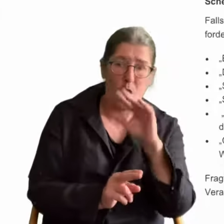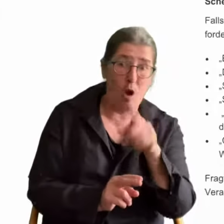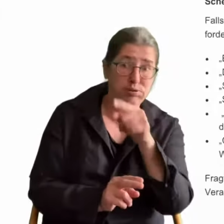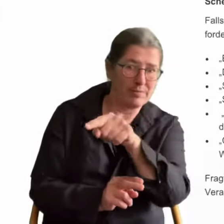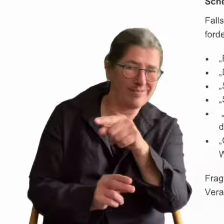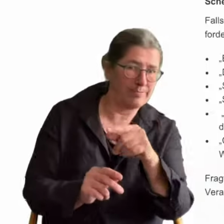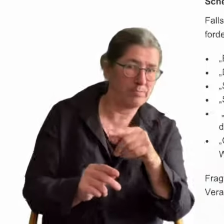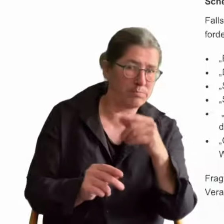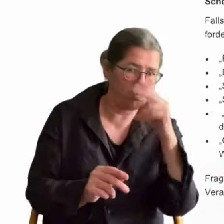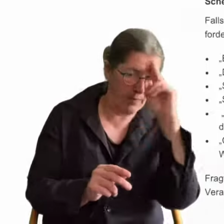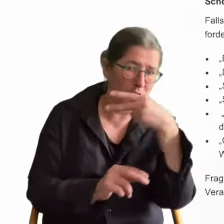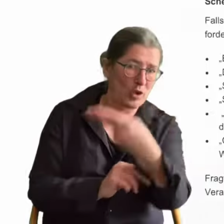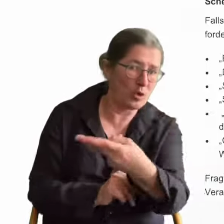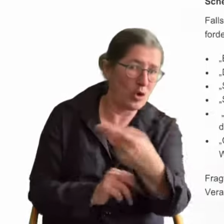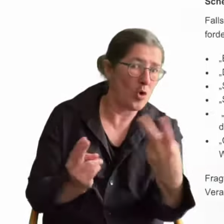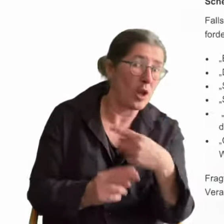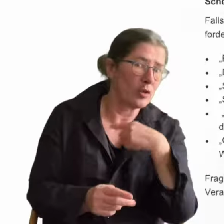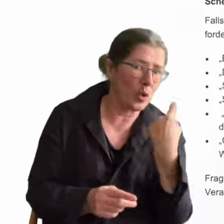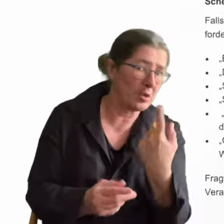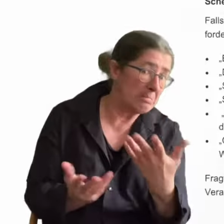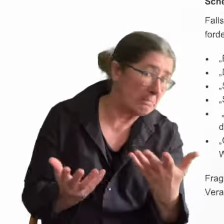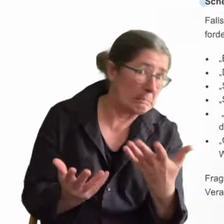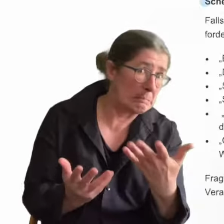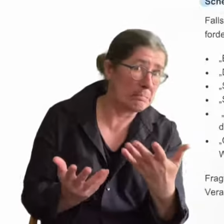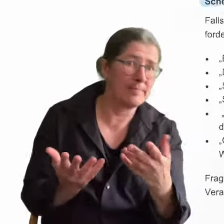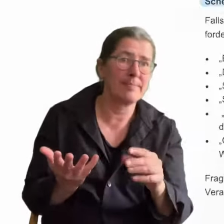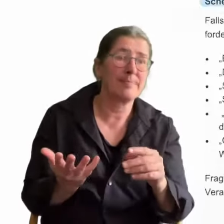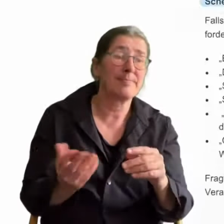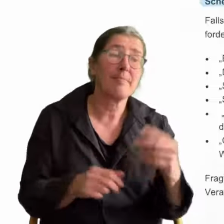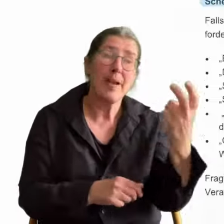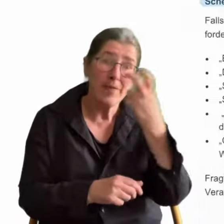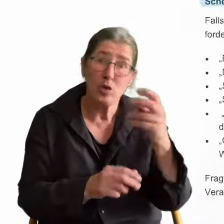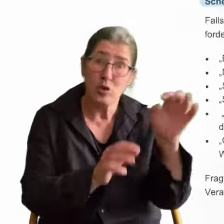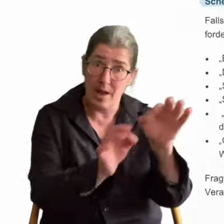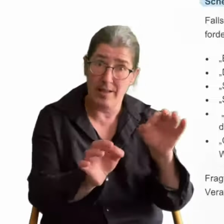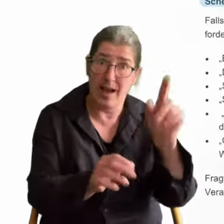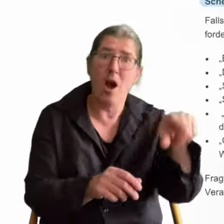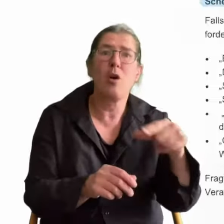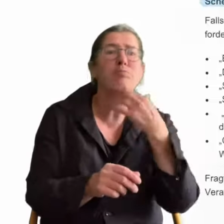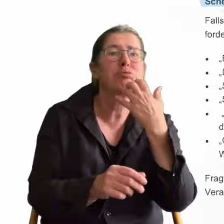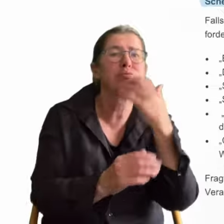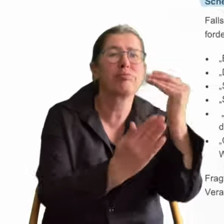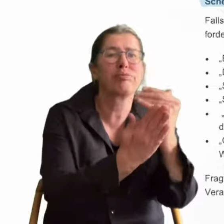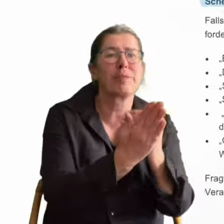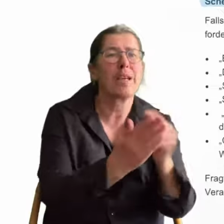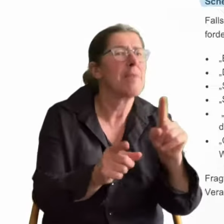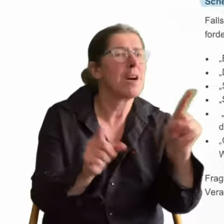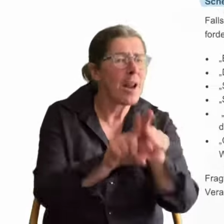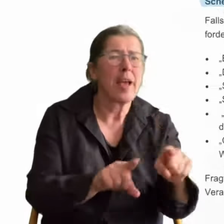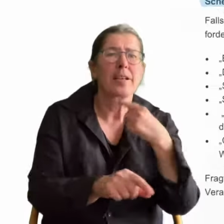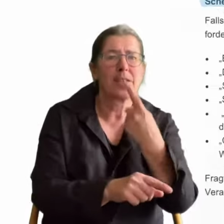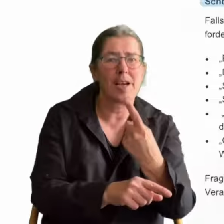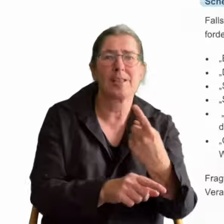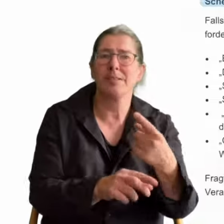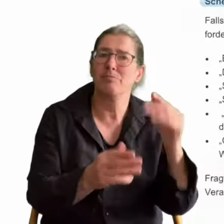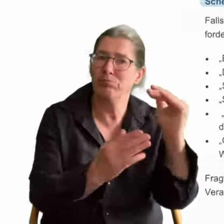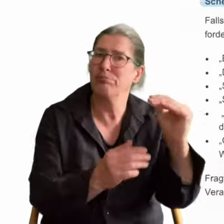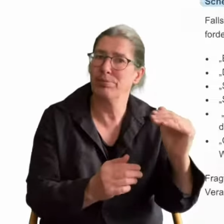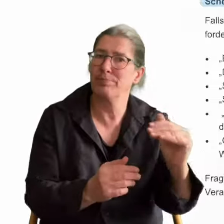bewusstlos geworden ist oder tod der versuchsleiter hatte auch so ein schema also etwas was er immer so nacheinander